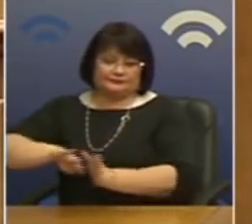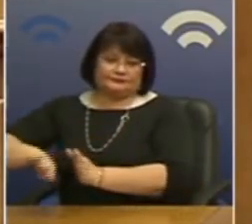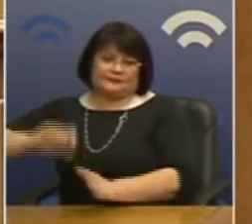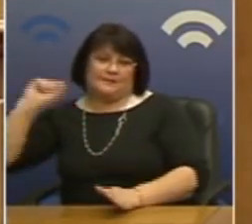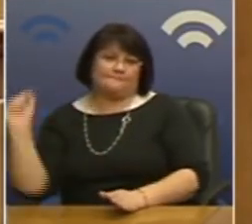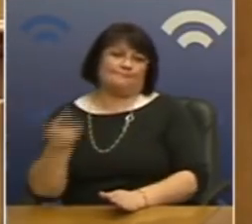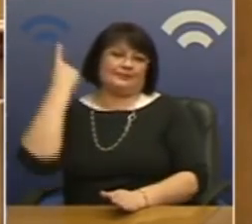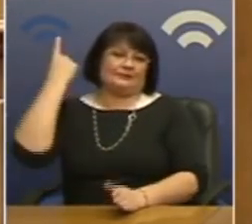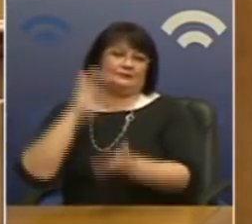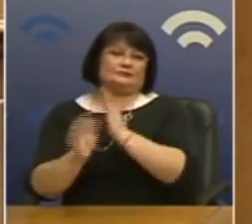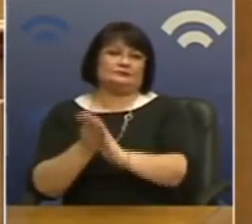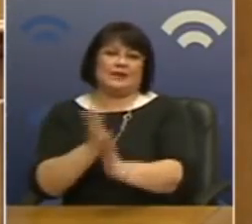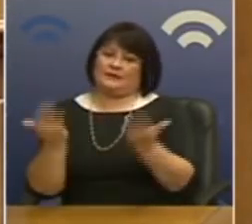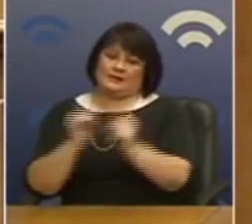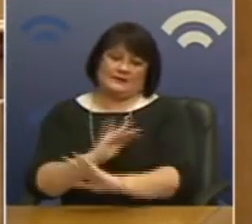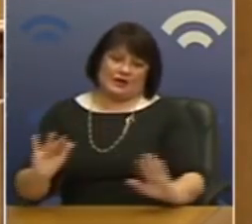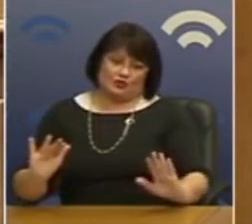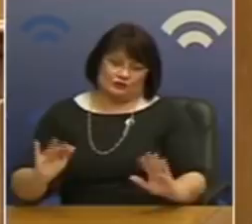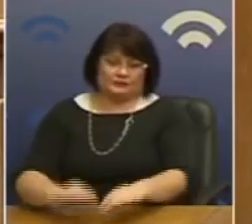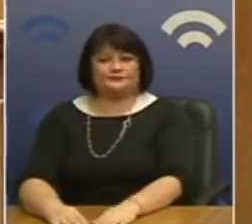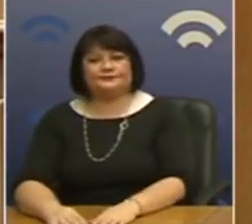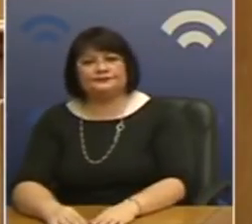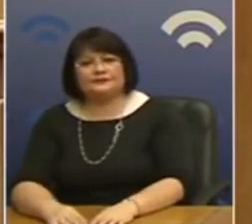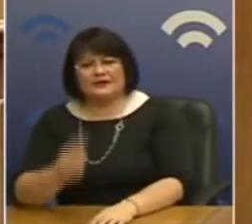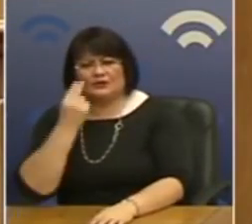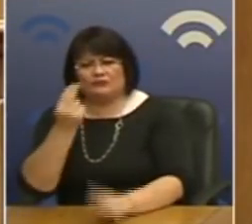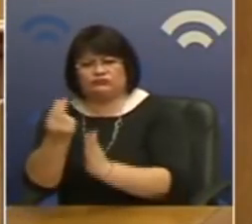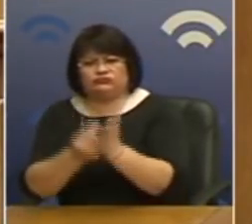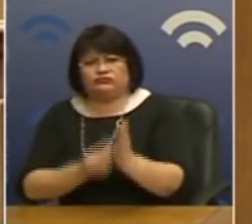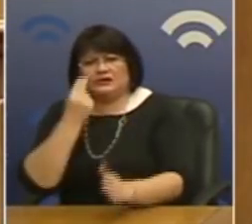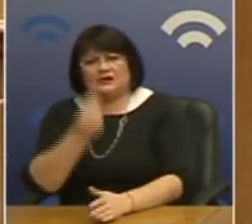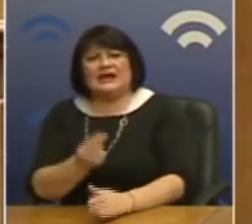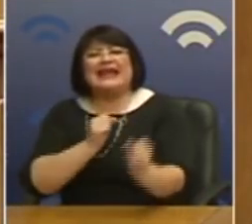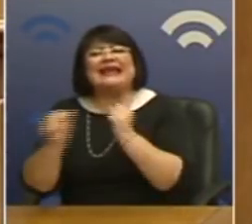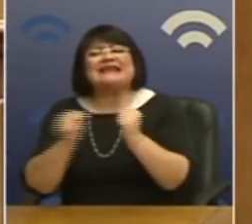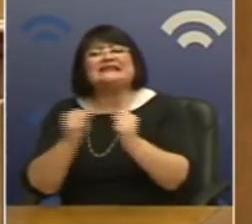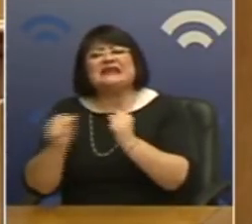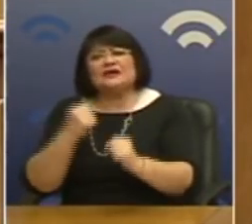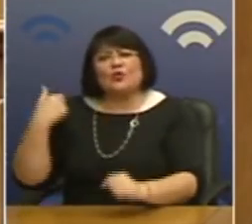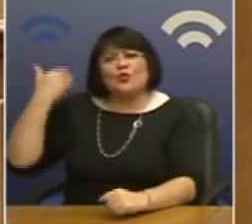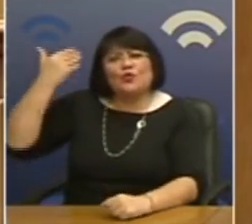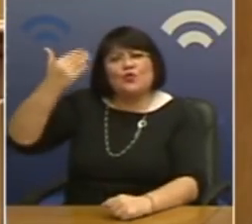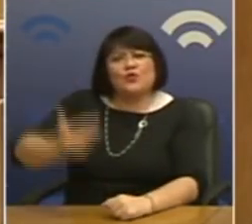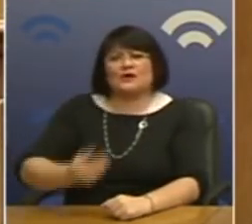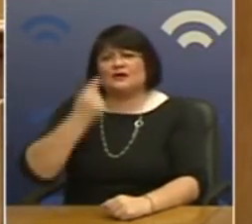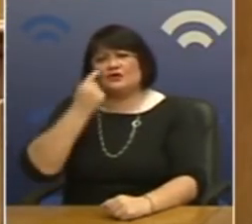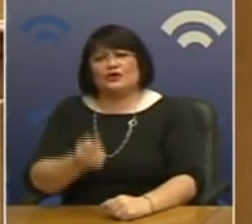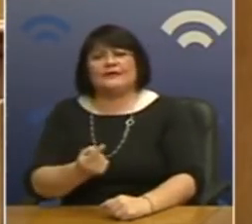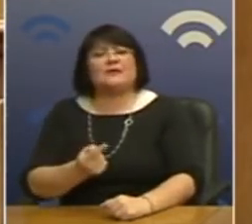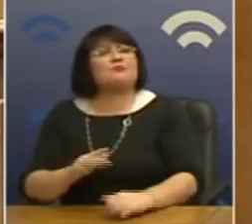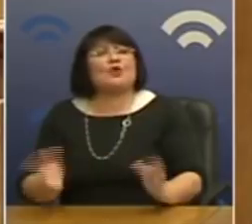στον κάλαθο των αχρήστων. Το είδαμε αυτό κατά κόρον τα χρόνια της κρίσης. Το πώς, παραδείγματος